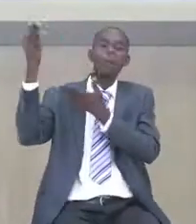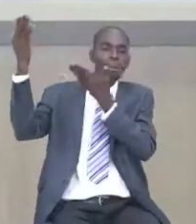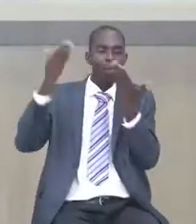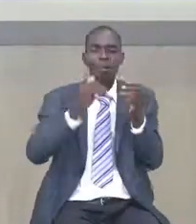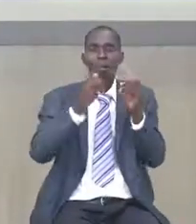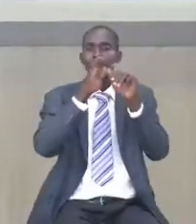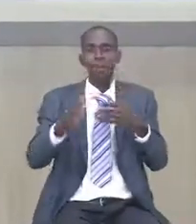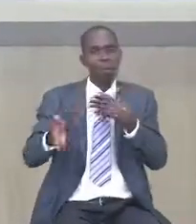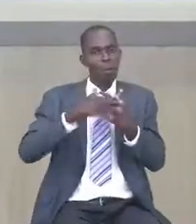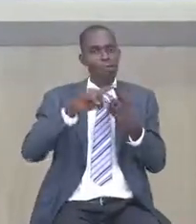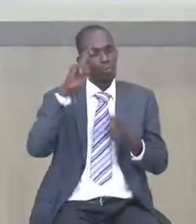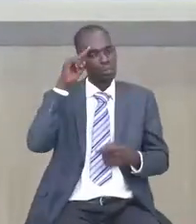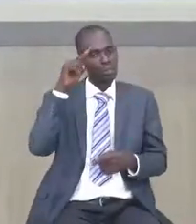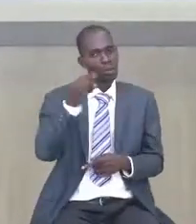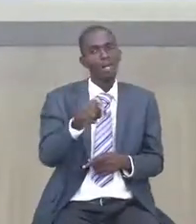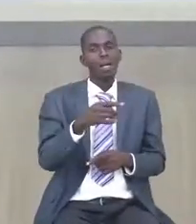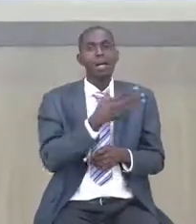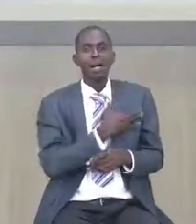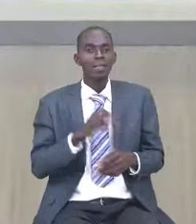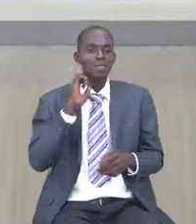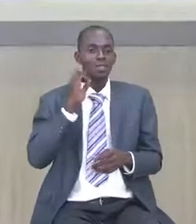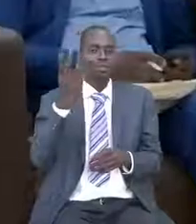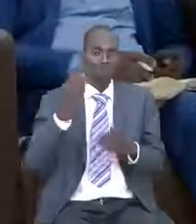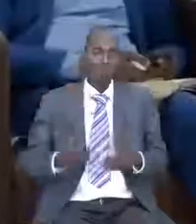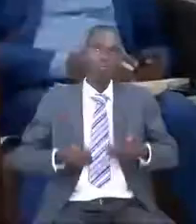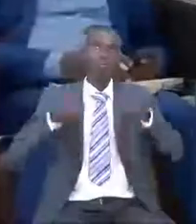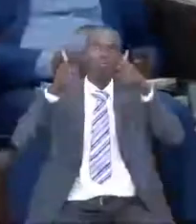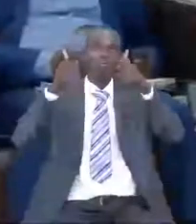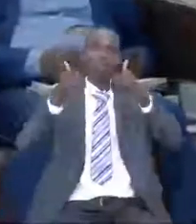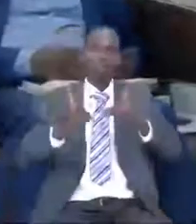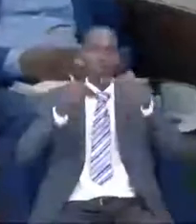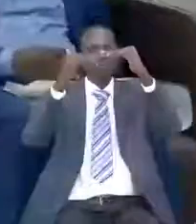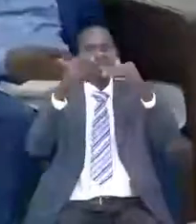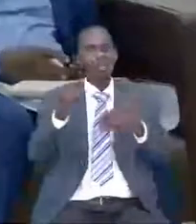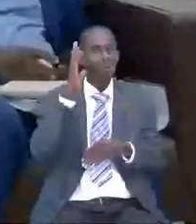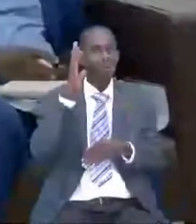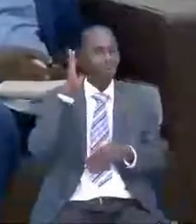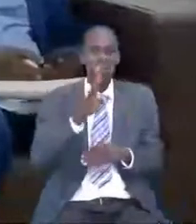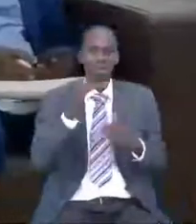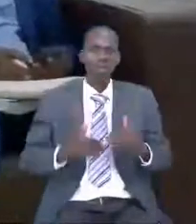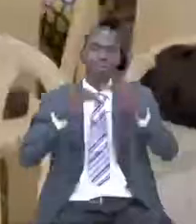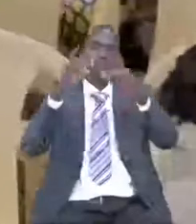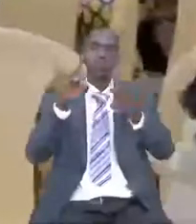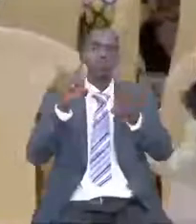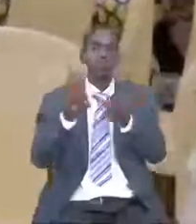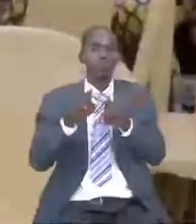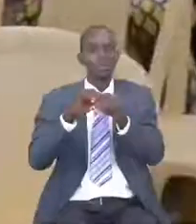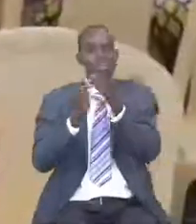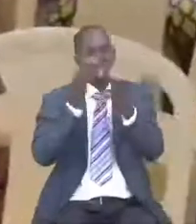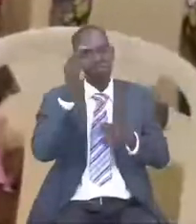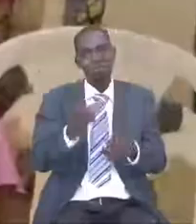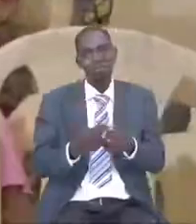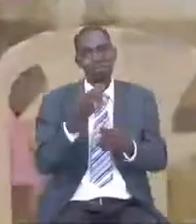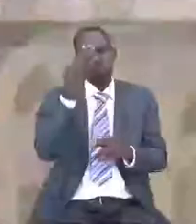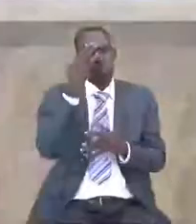à chaque étape du chemin. Je parle de toi. J'ai dit, je parle de toi. Vous savez, certaines